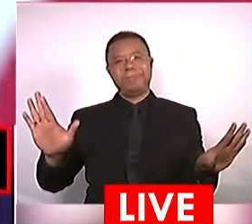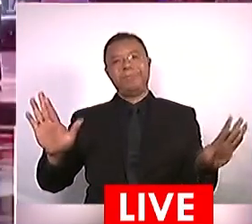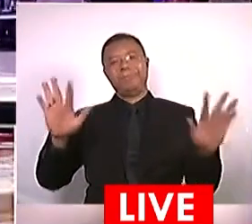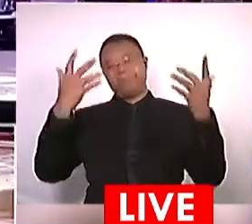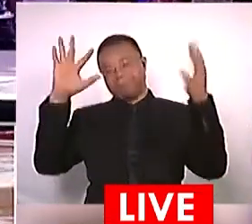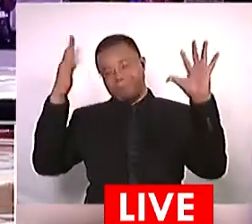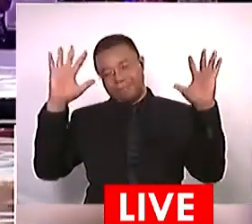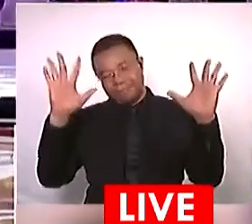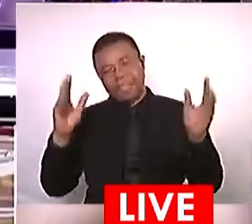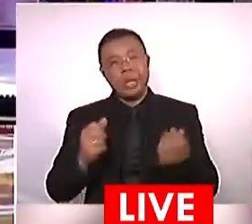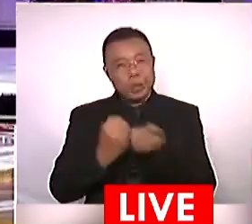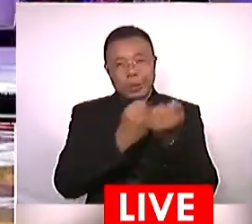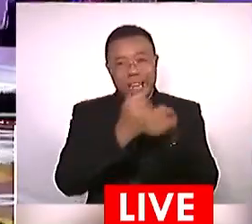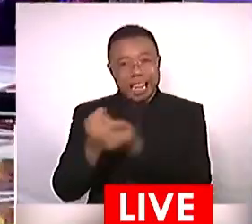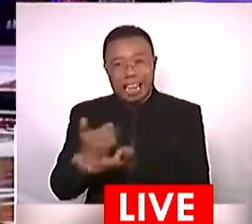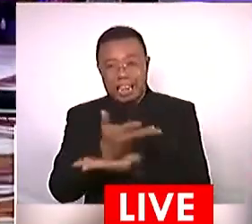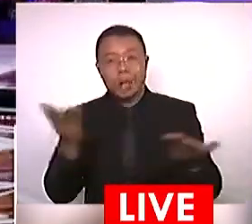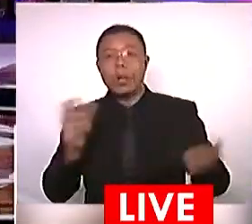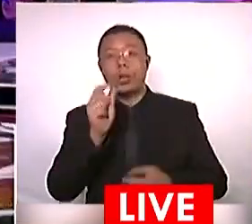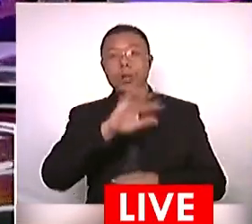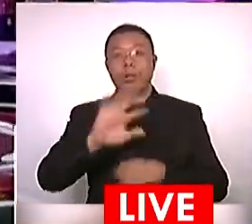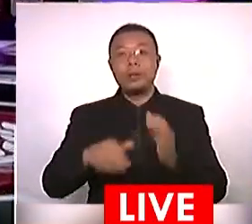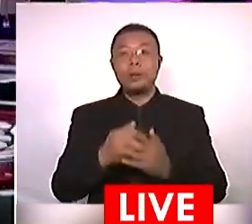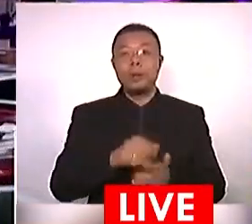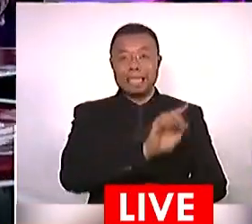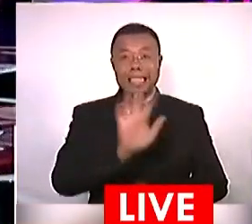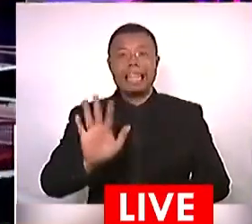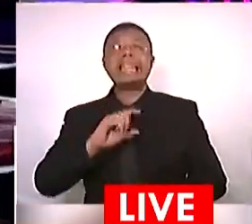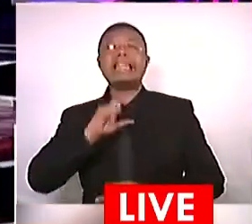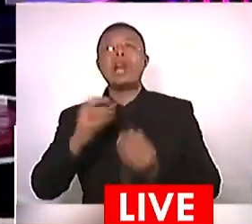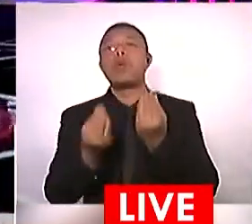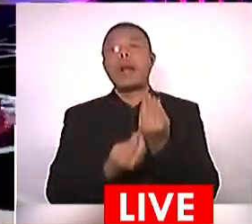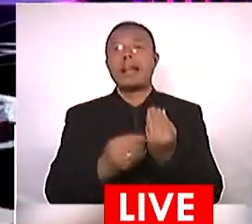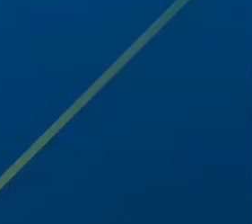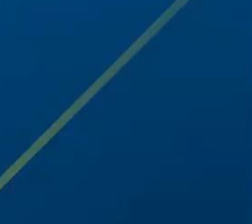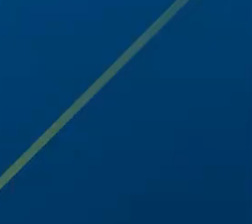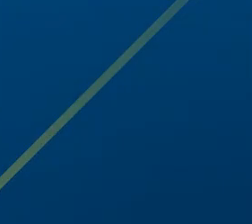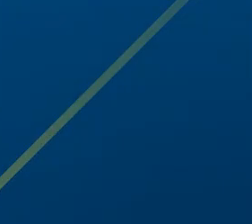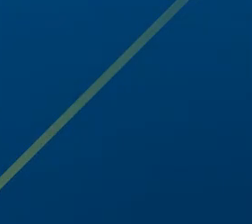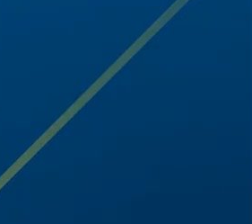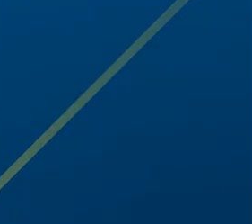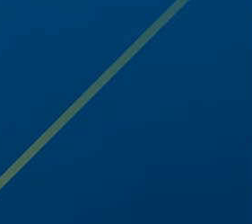appla dan apresiasi yang paling meriah untuk ketiga calon wakil presiden